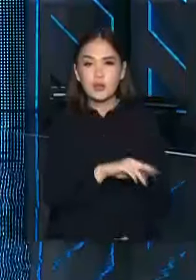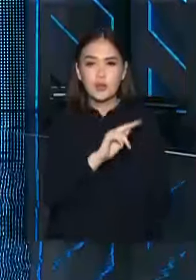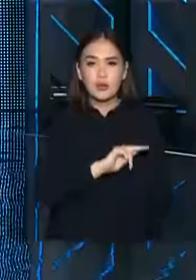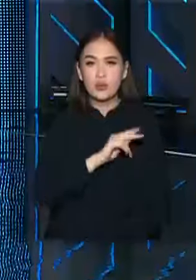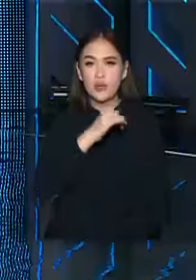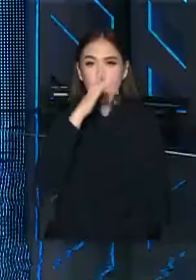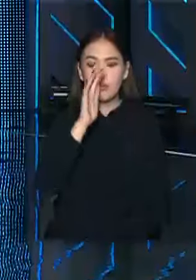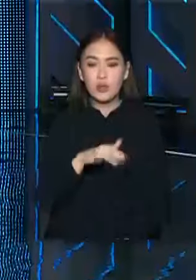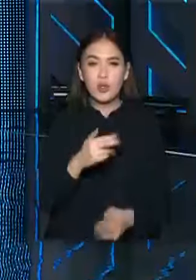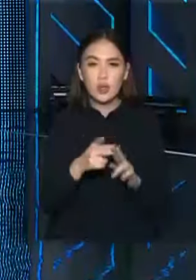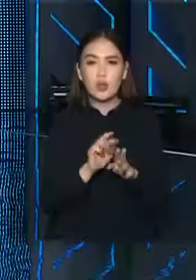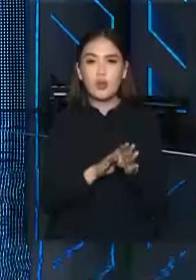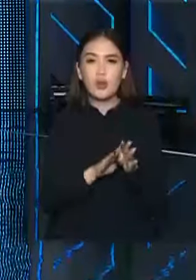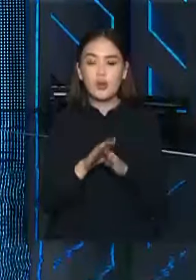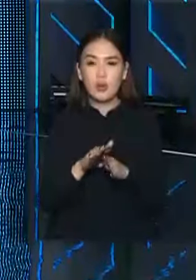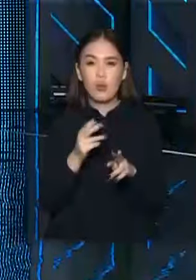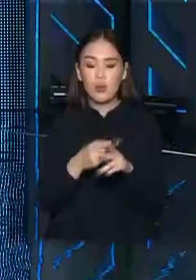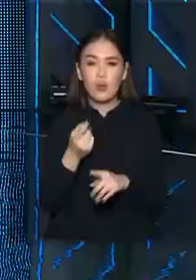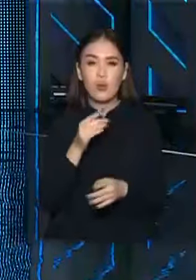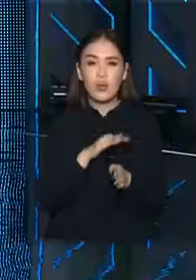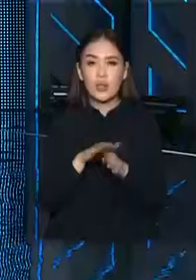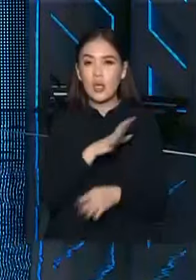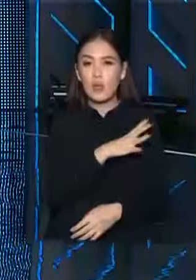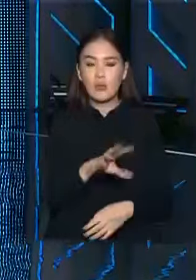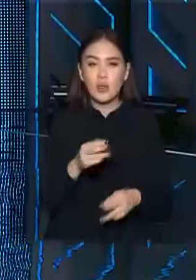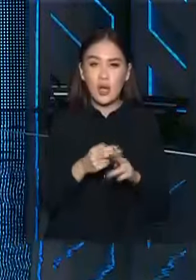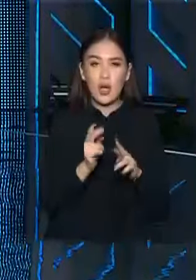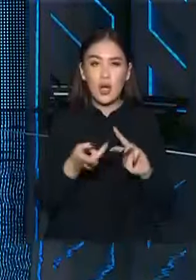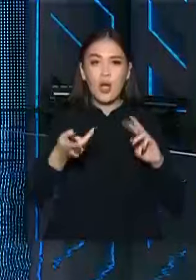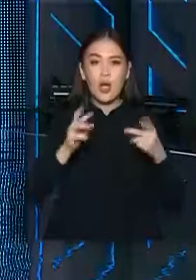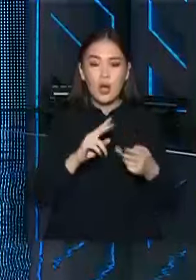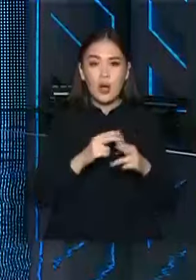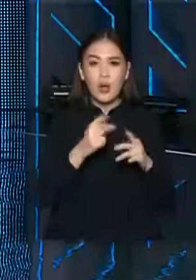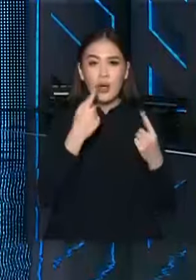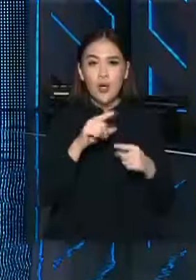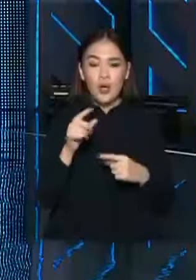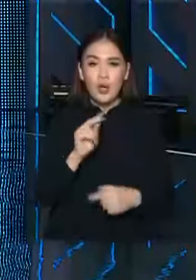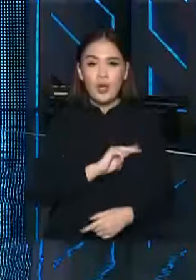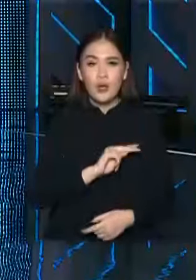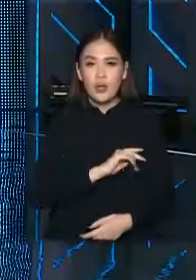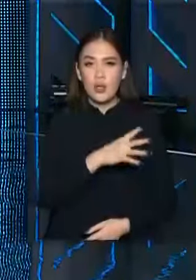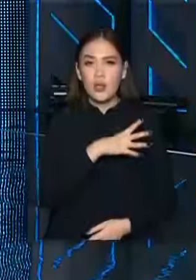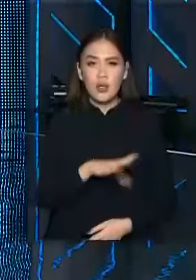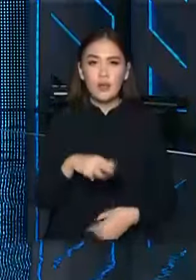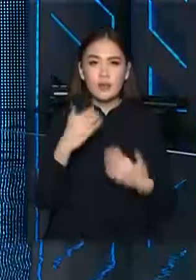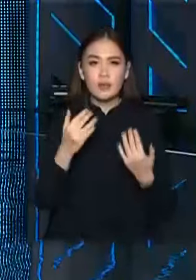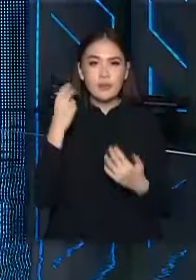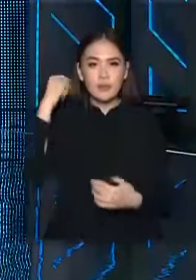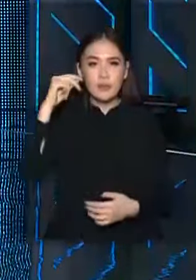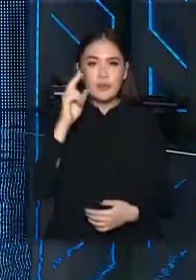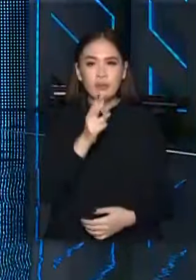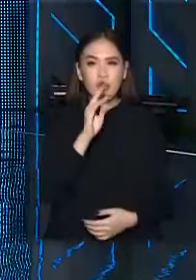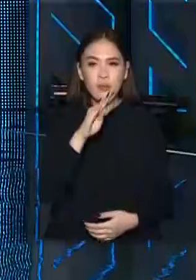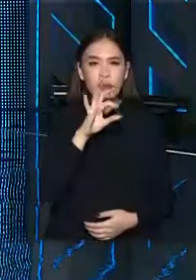алмады. Қойылған міндеттер толыққанды орындалмады, ал кейбір бағыттар бойынша мүлде жұмыс жасалмады. Бүгін